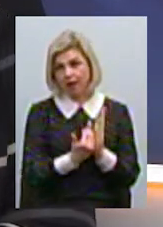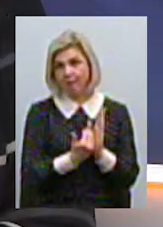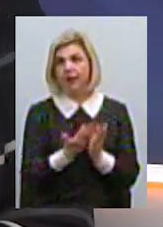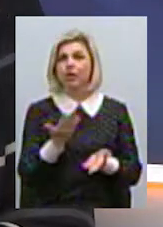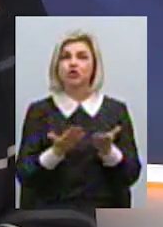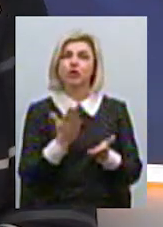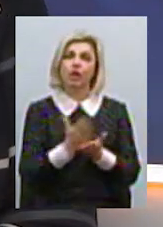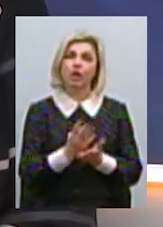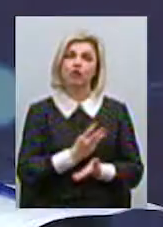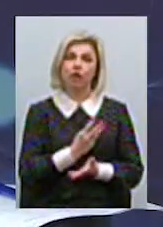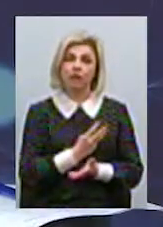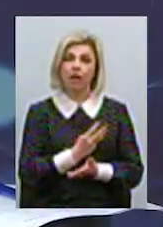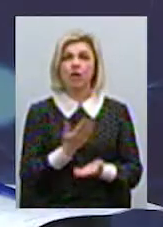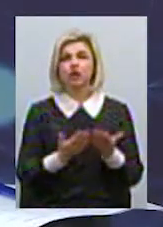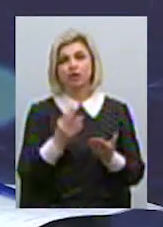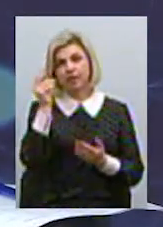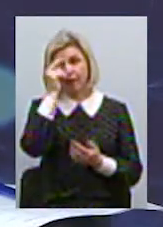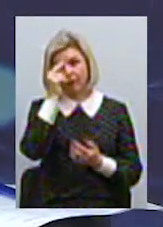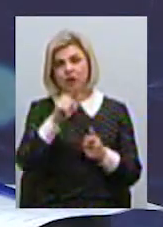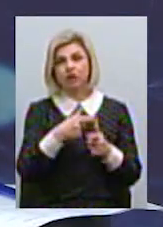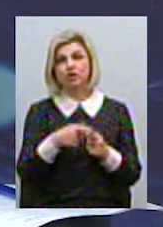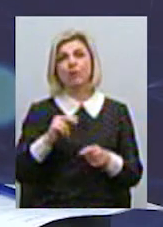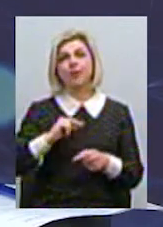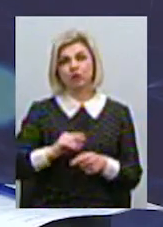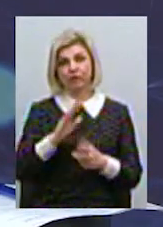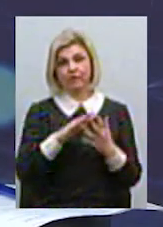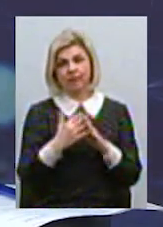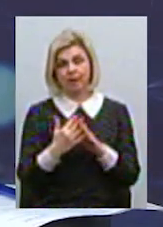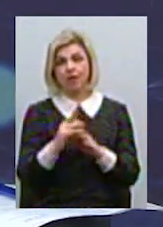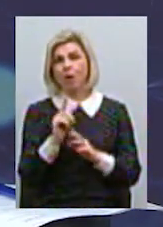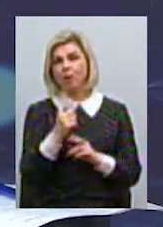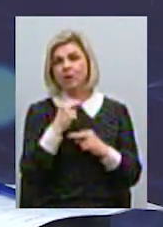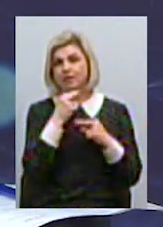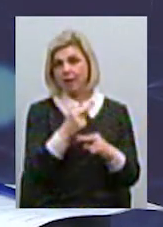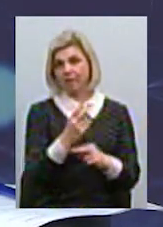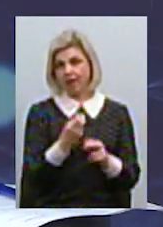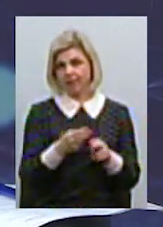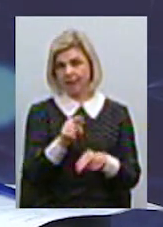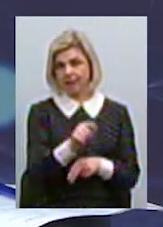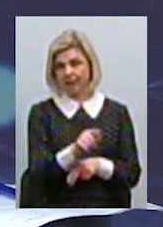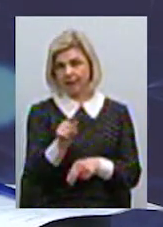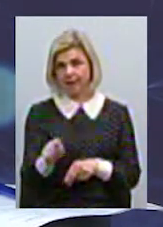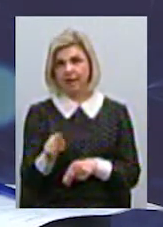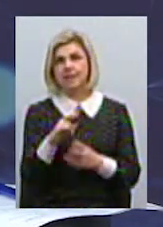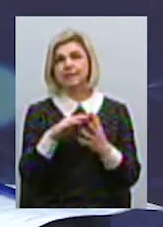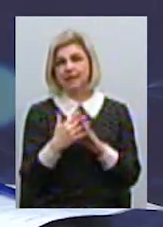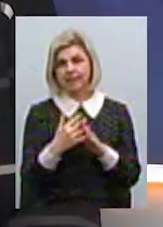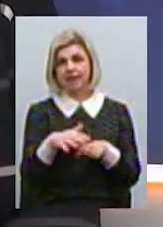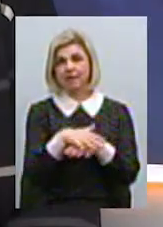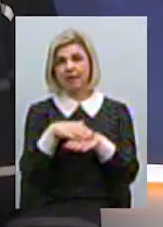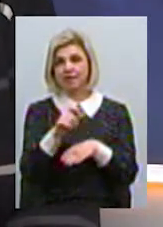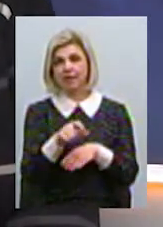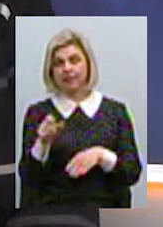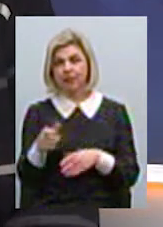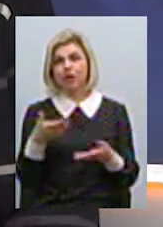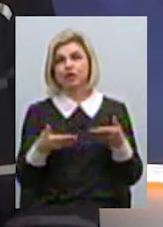є бажаючі, чи навчилися, чи працюють в селах, але вже ставка на них саме, на сільське населення. І